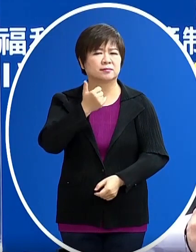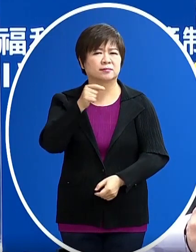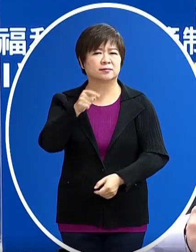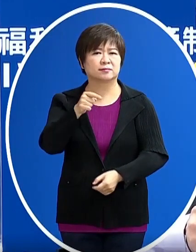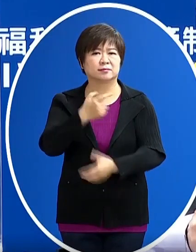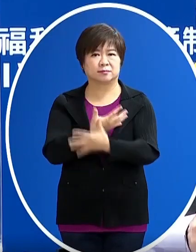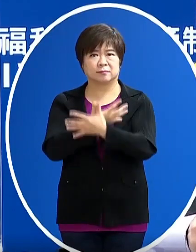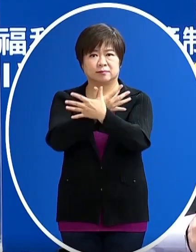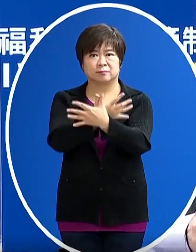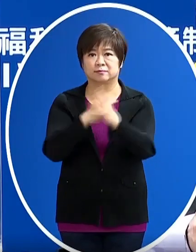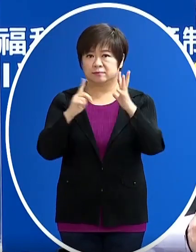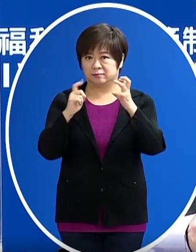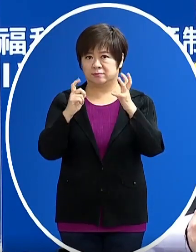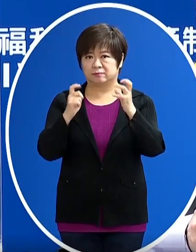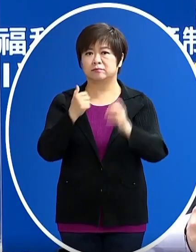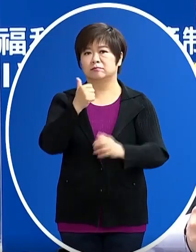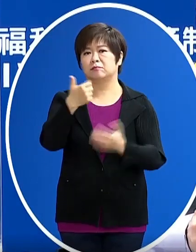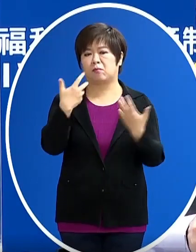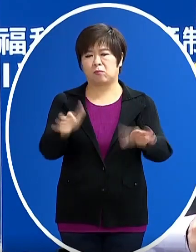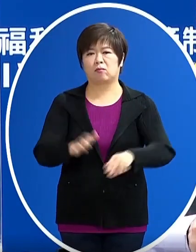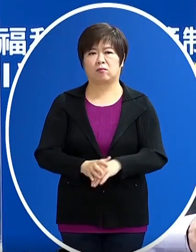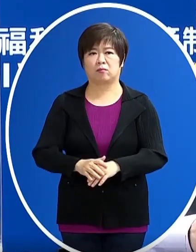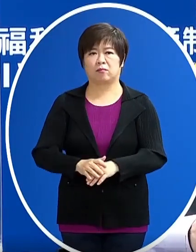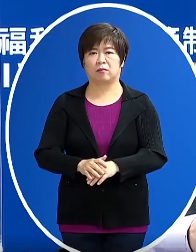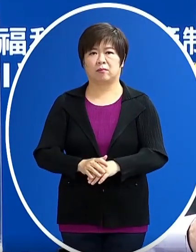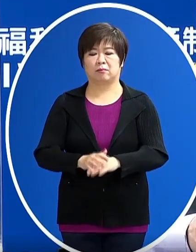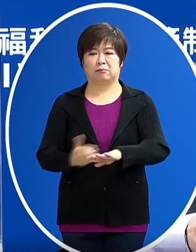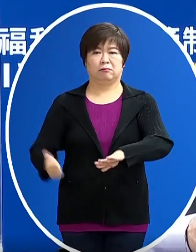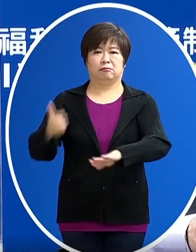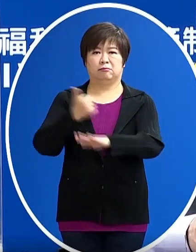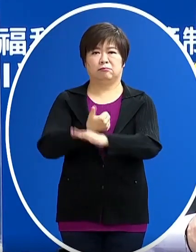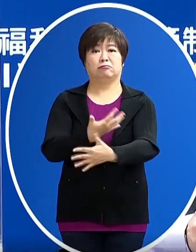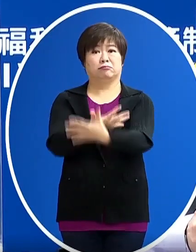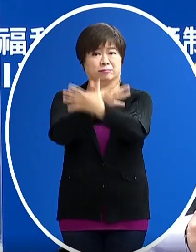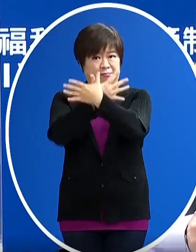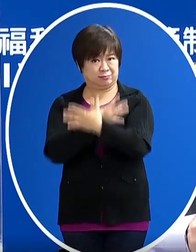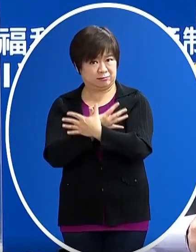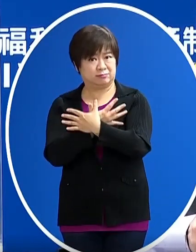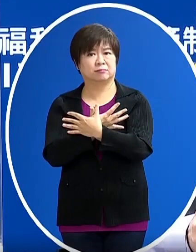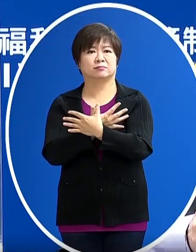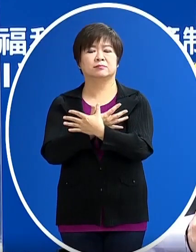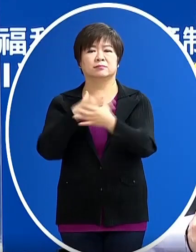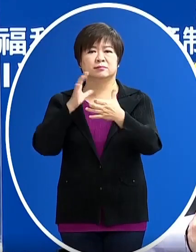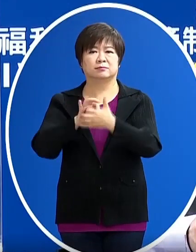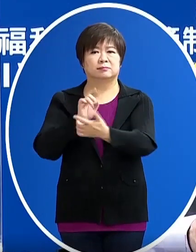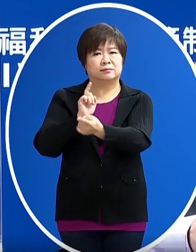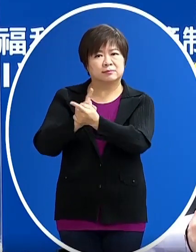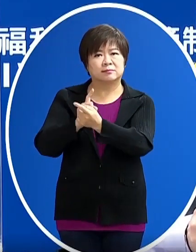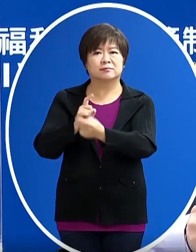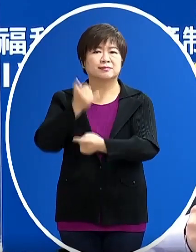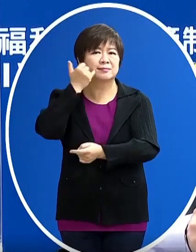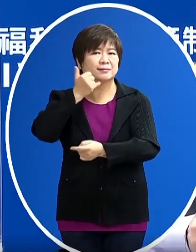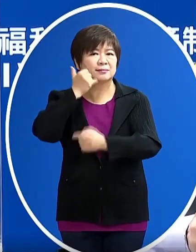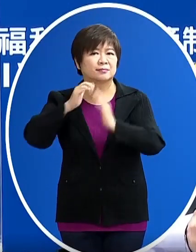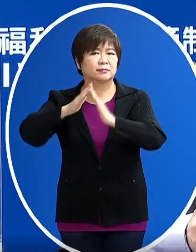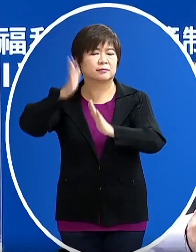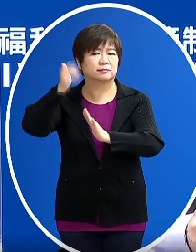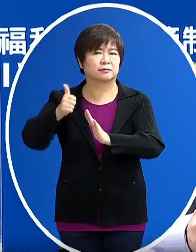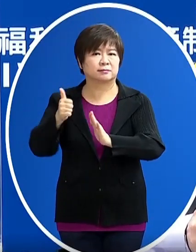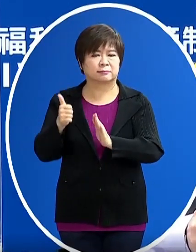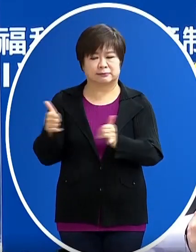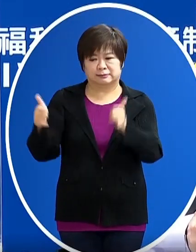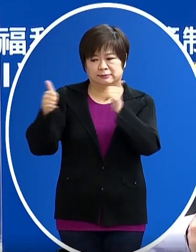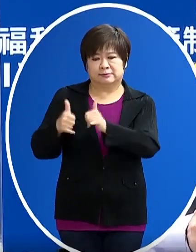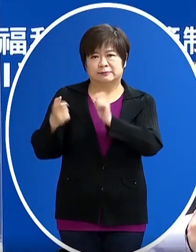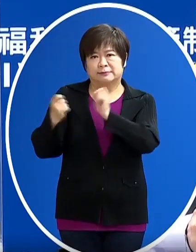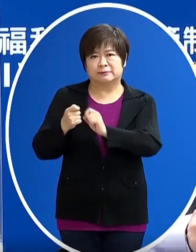颁奖典礼，好，那有授奖，好，那跟这个林佑昌市长啊有这样近距离没有